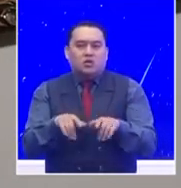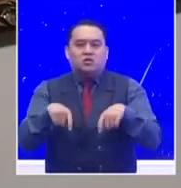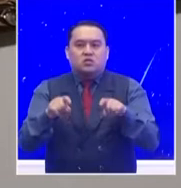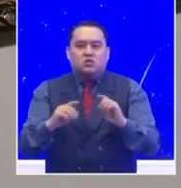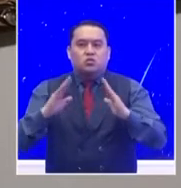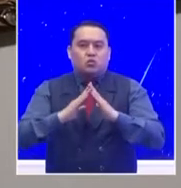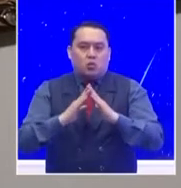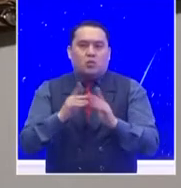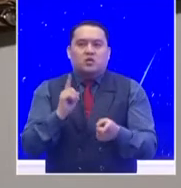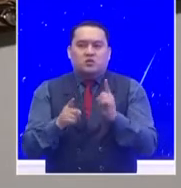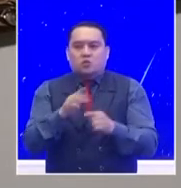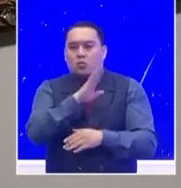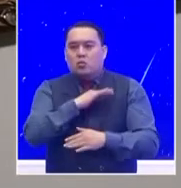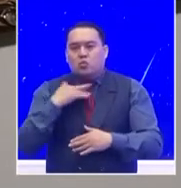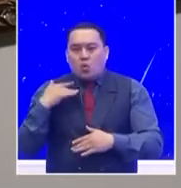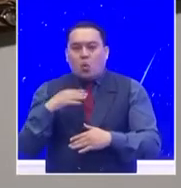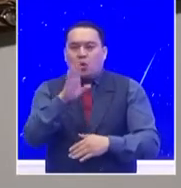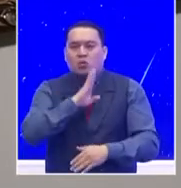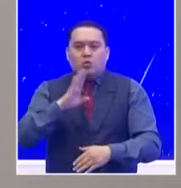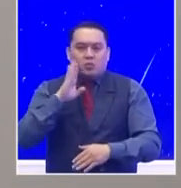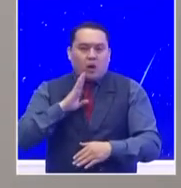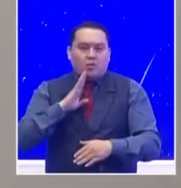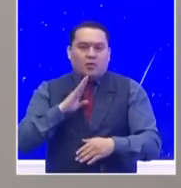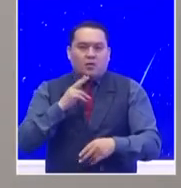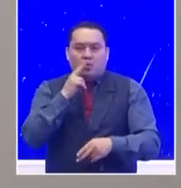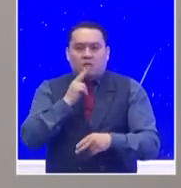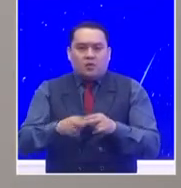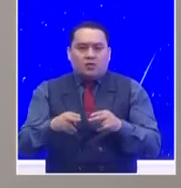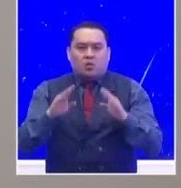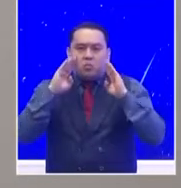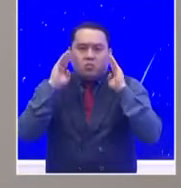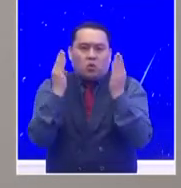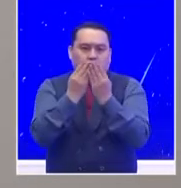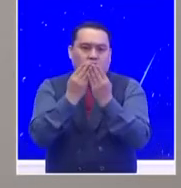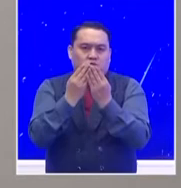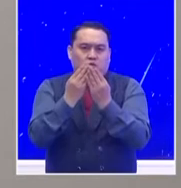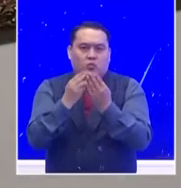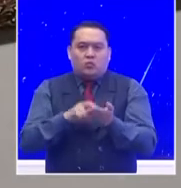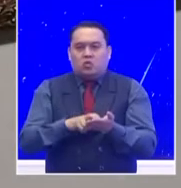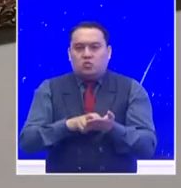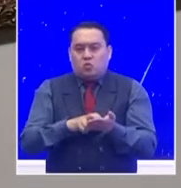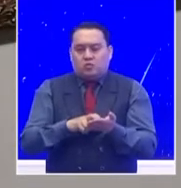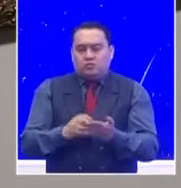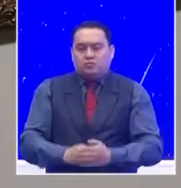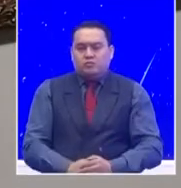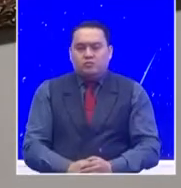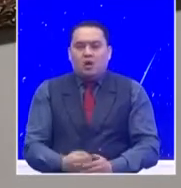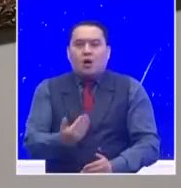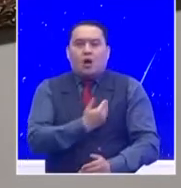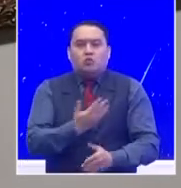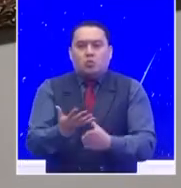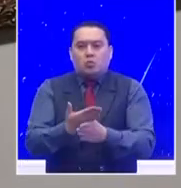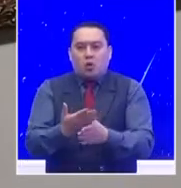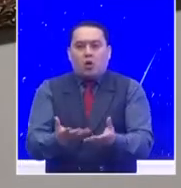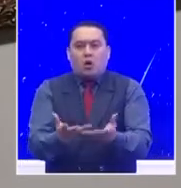дома, действительно, многие домохозяйки теряют себя. В дальнейшем я планирую получить помощь от государства